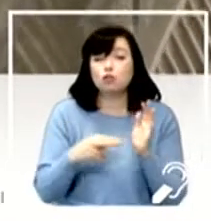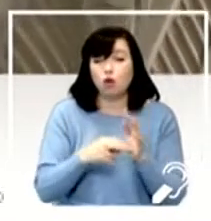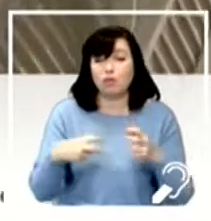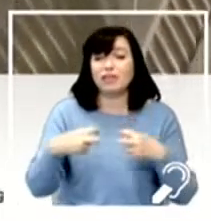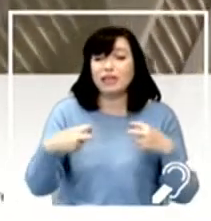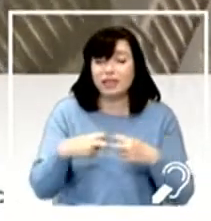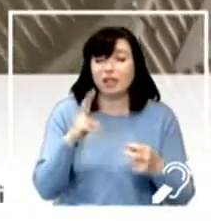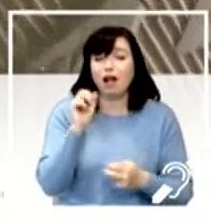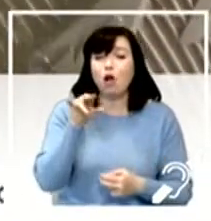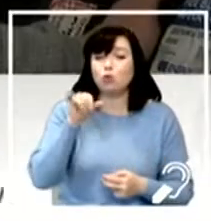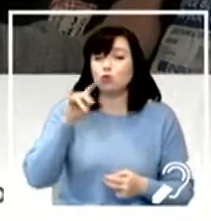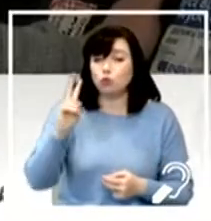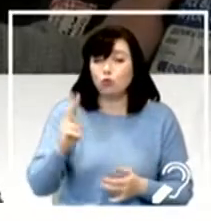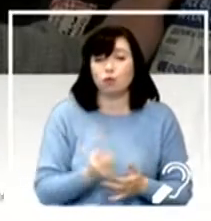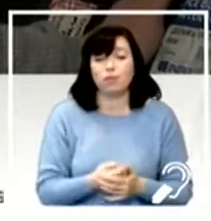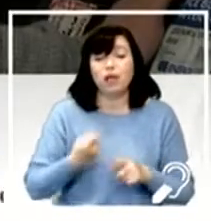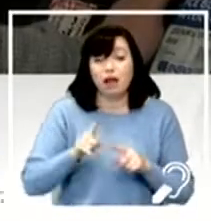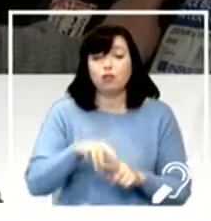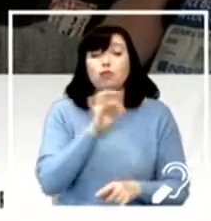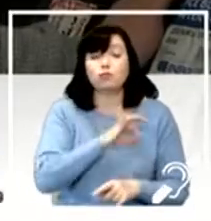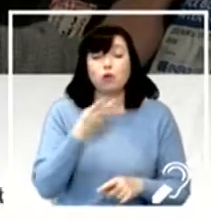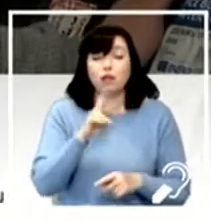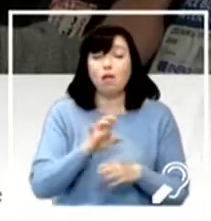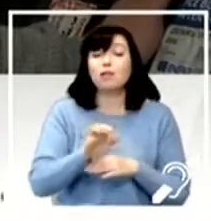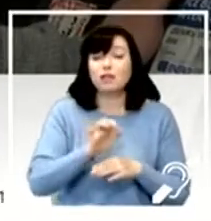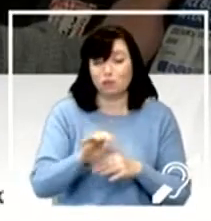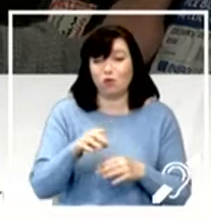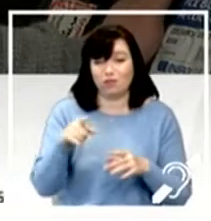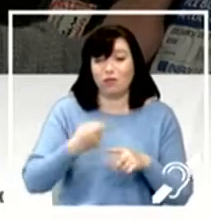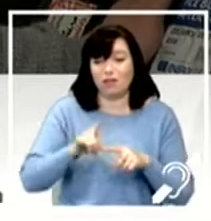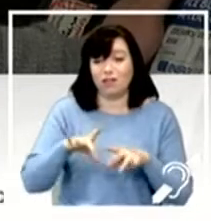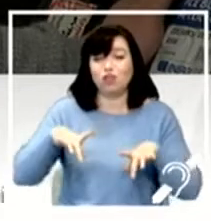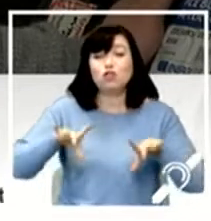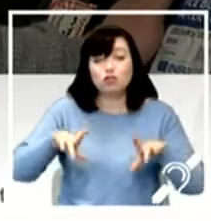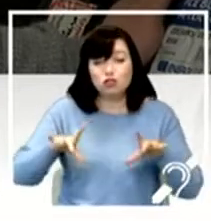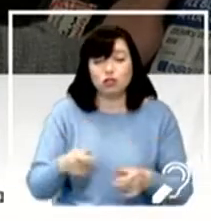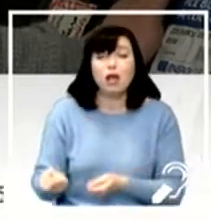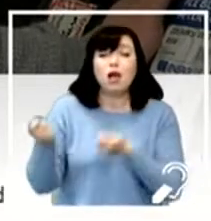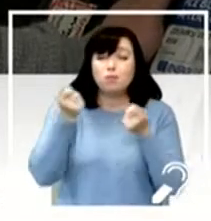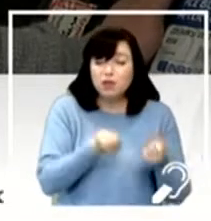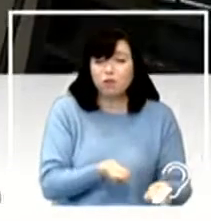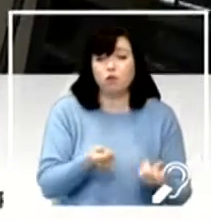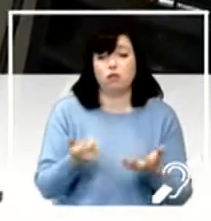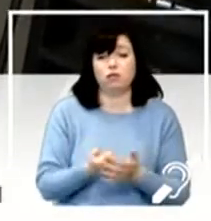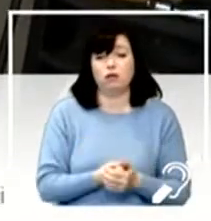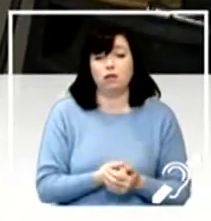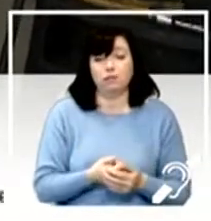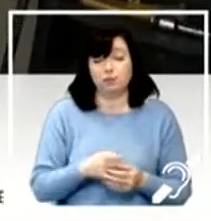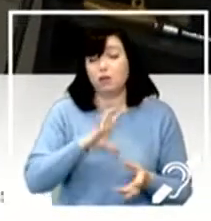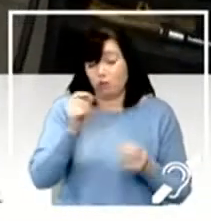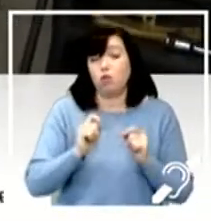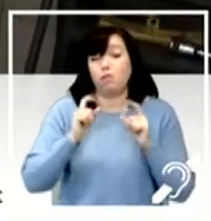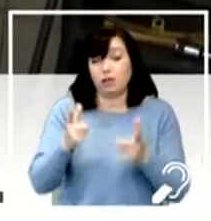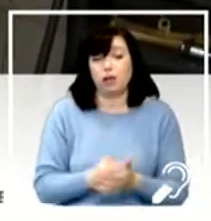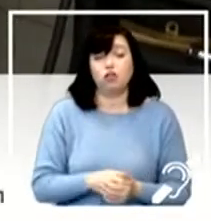натуральный, синтетический, в принципе, который используется при производстве шин. Доставка, логистика очень сильно выросла. Experții auto